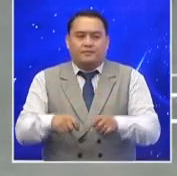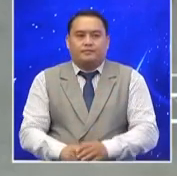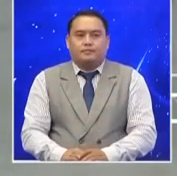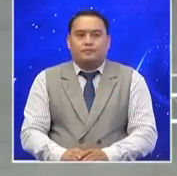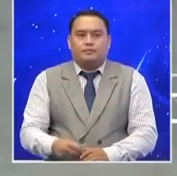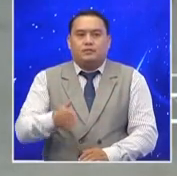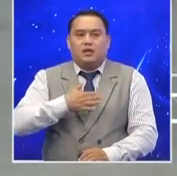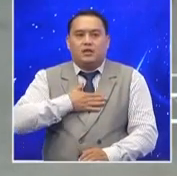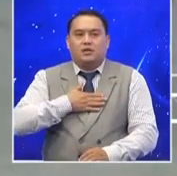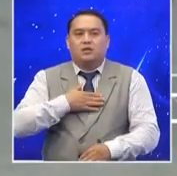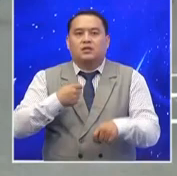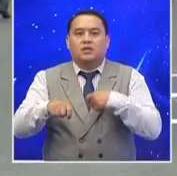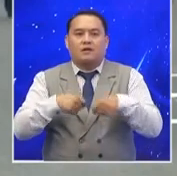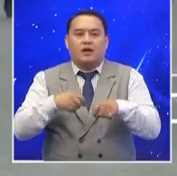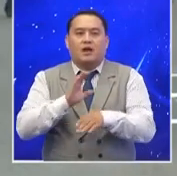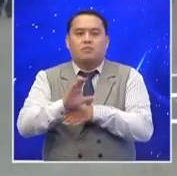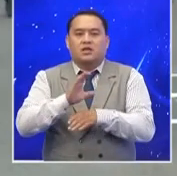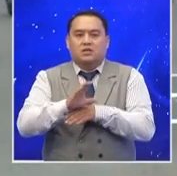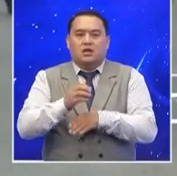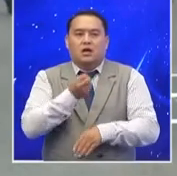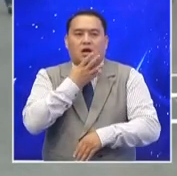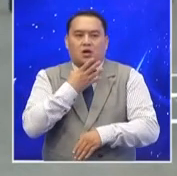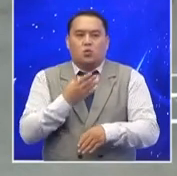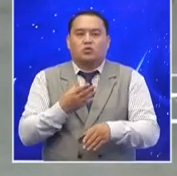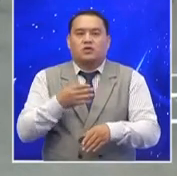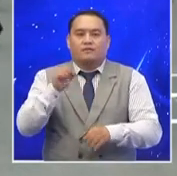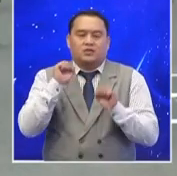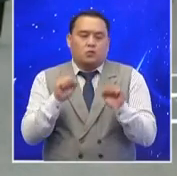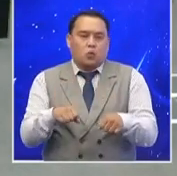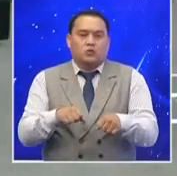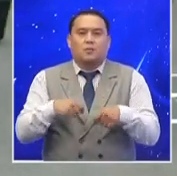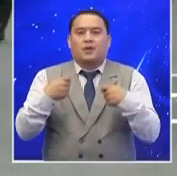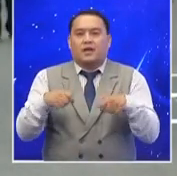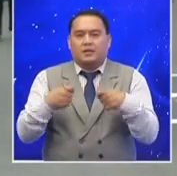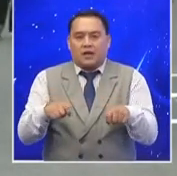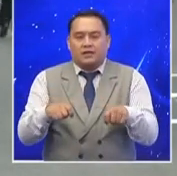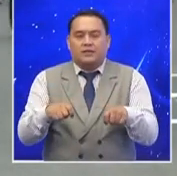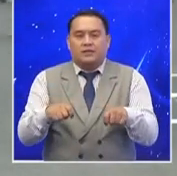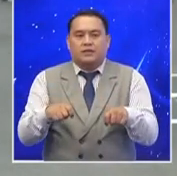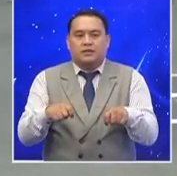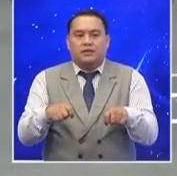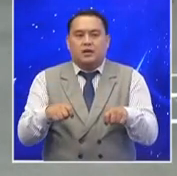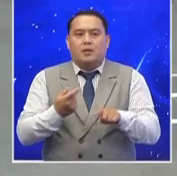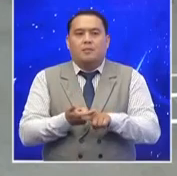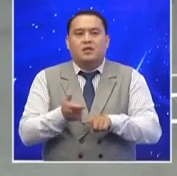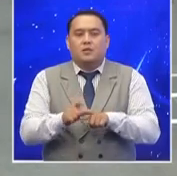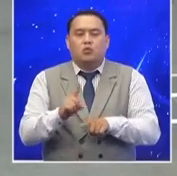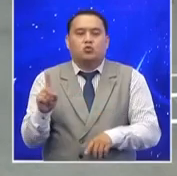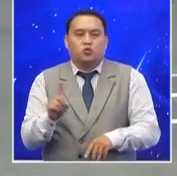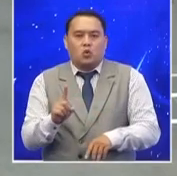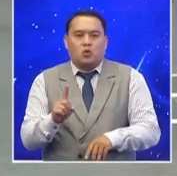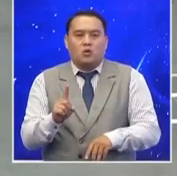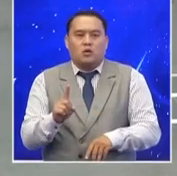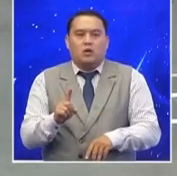наших товаропроизводителей это хороший рынок для реализации, потому что для